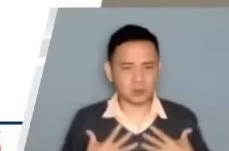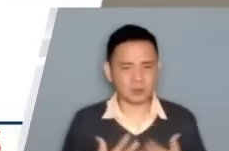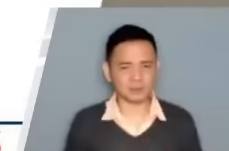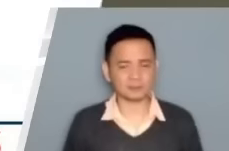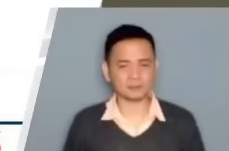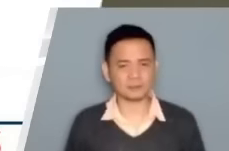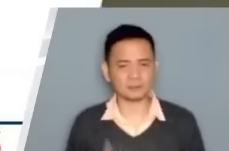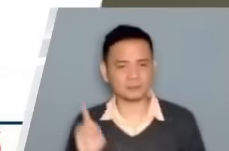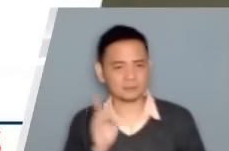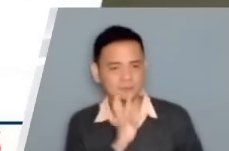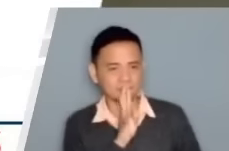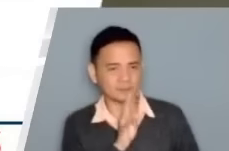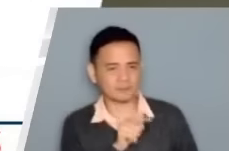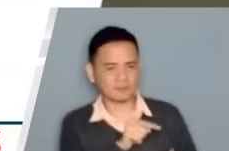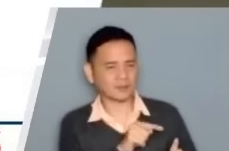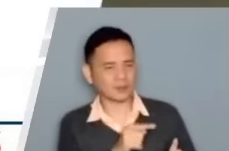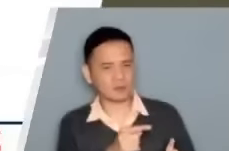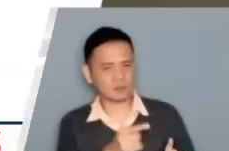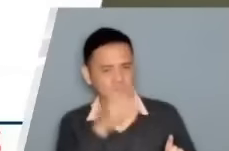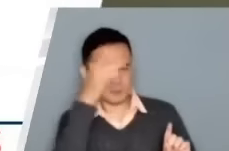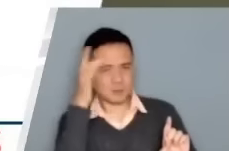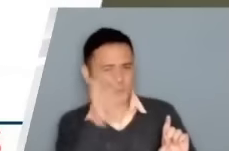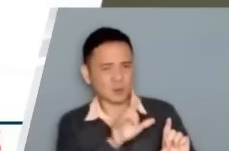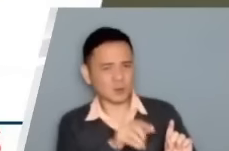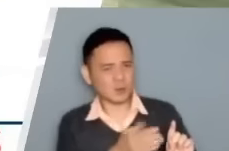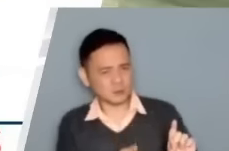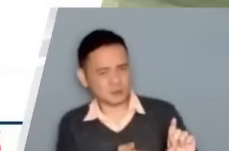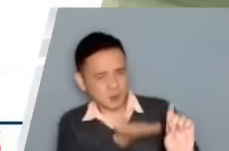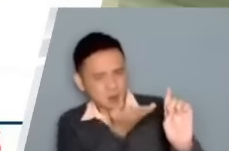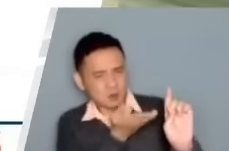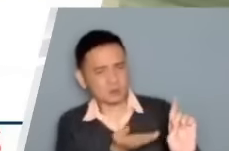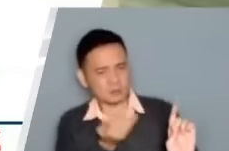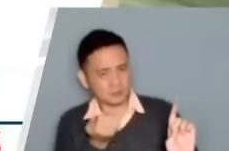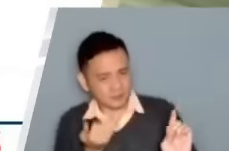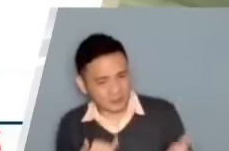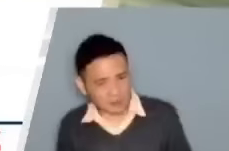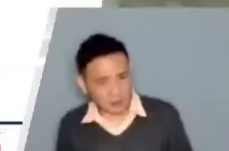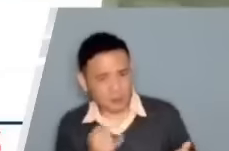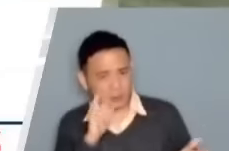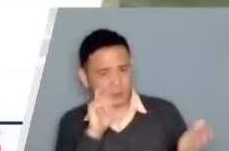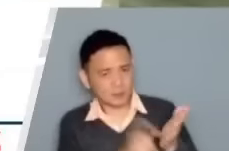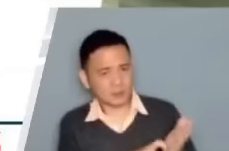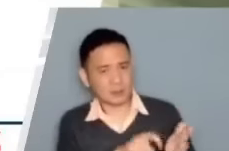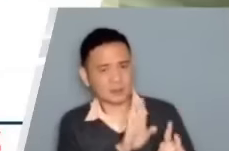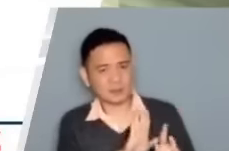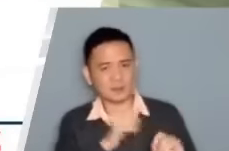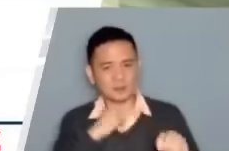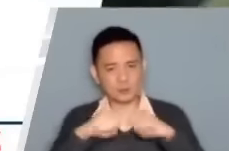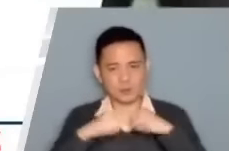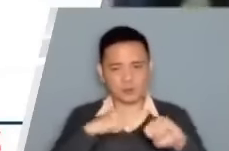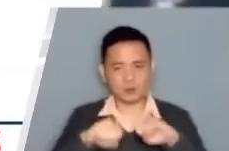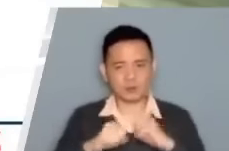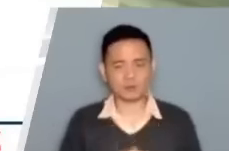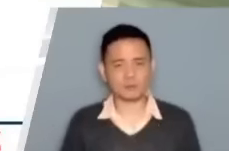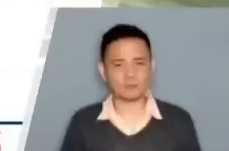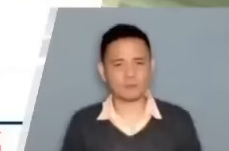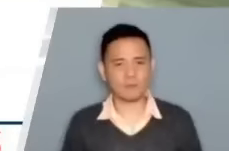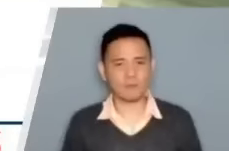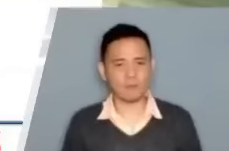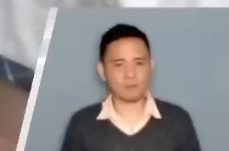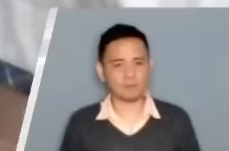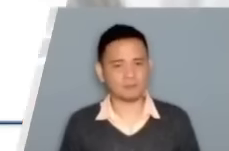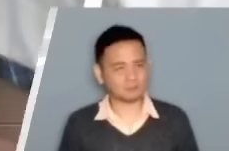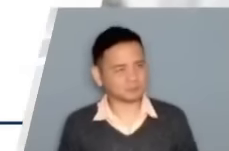k like man recognition ng amya sport and an kami man